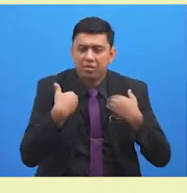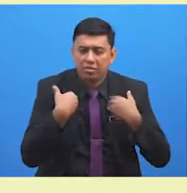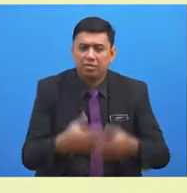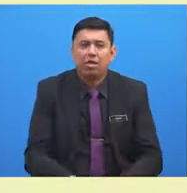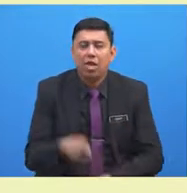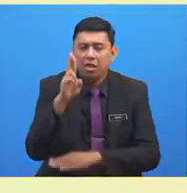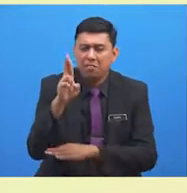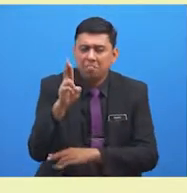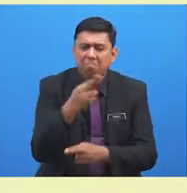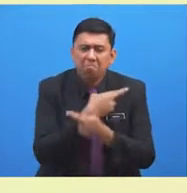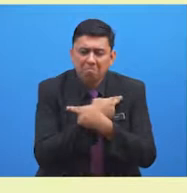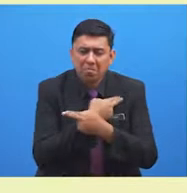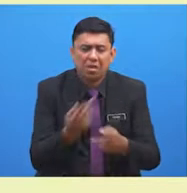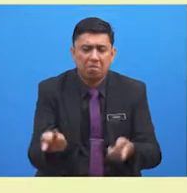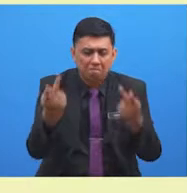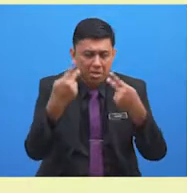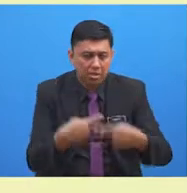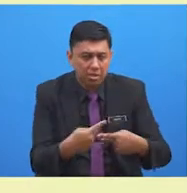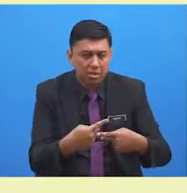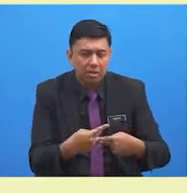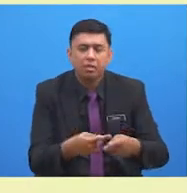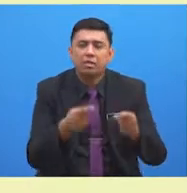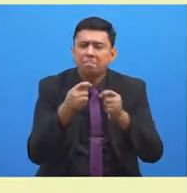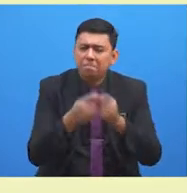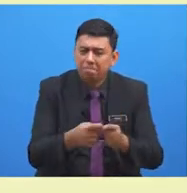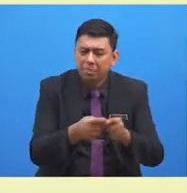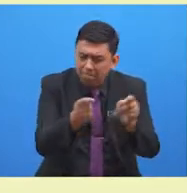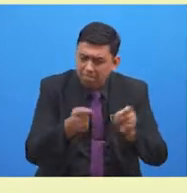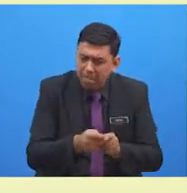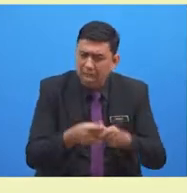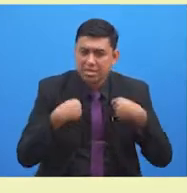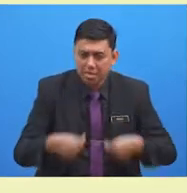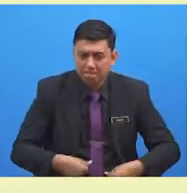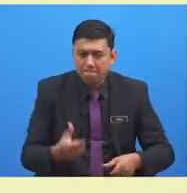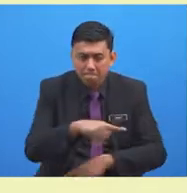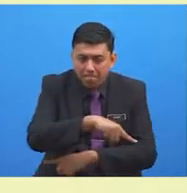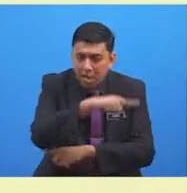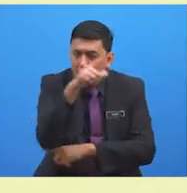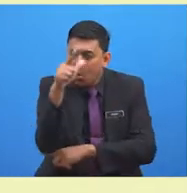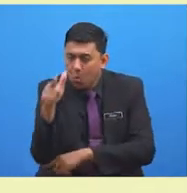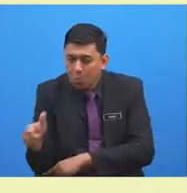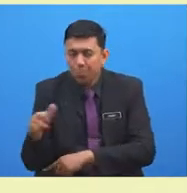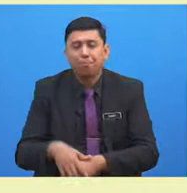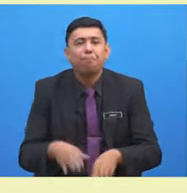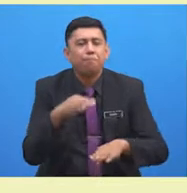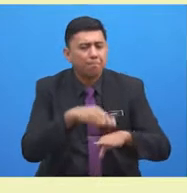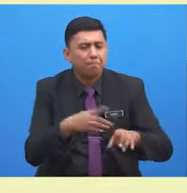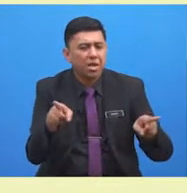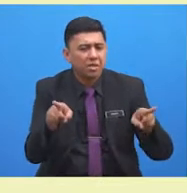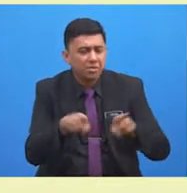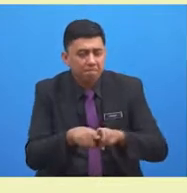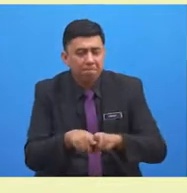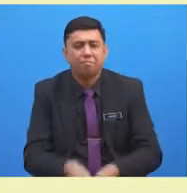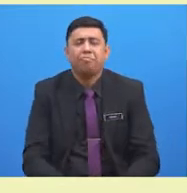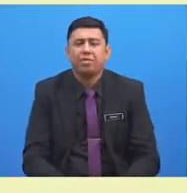mengalami relaksasi dan kembali kepada posisi asalnya iaitu melengkung. Pada masa yang sama,